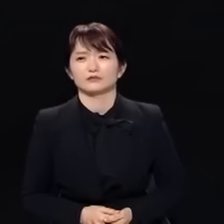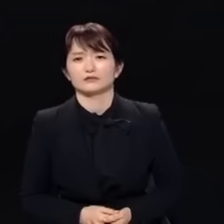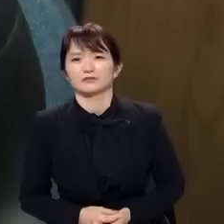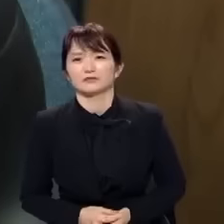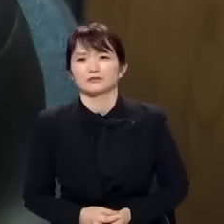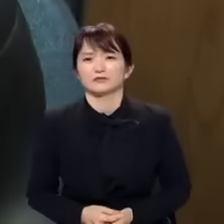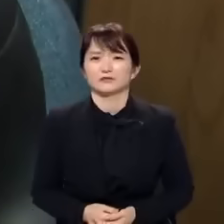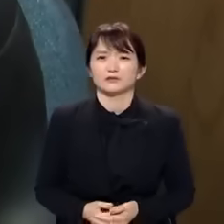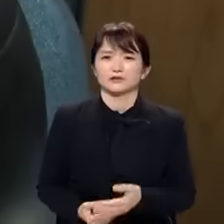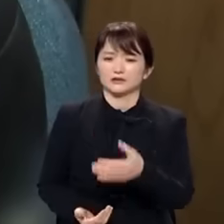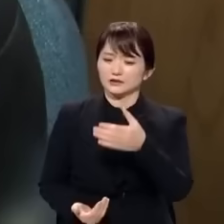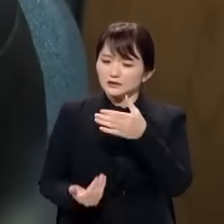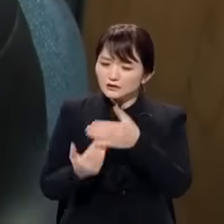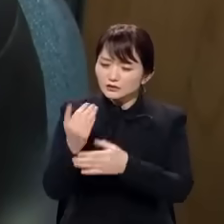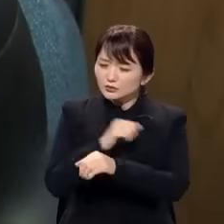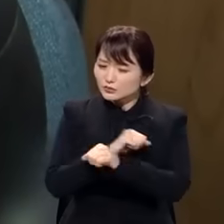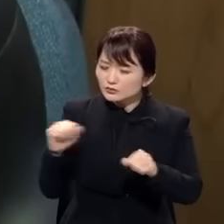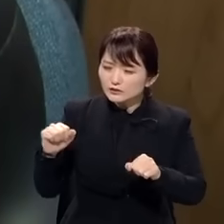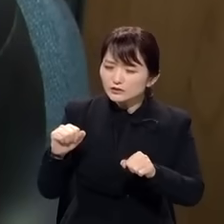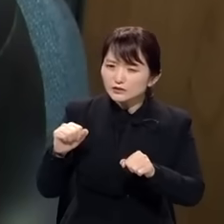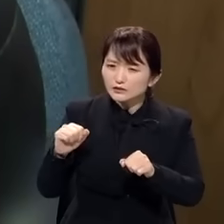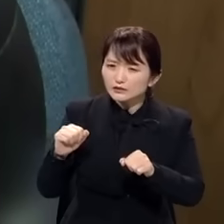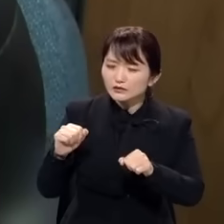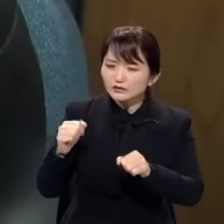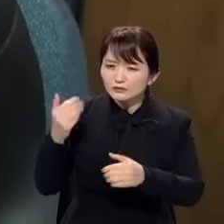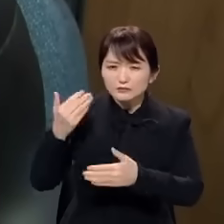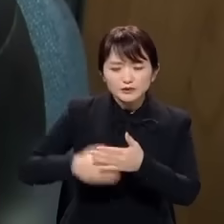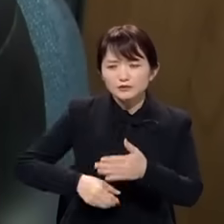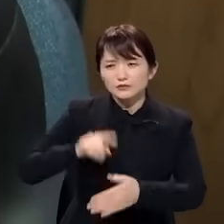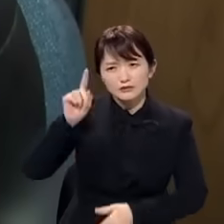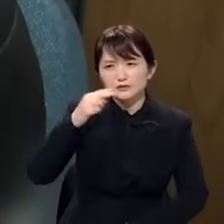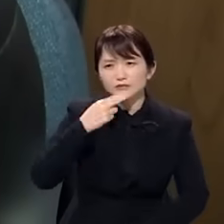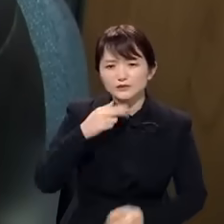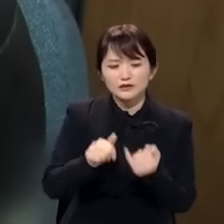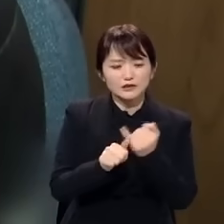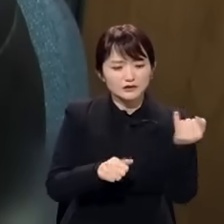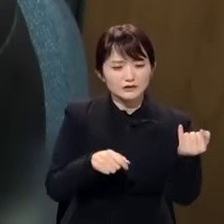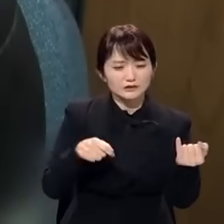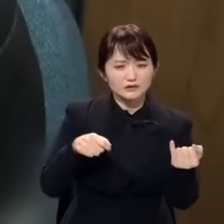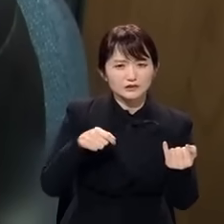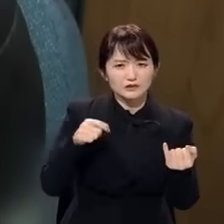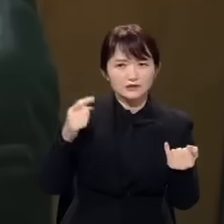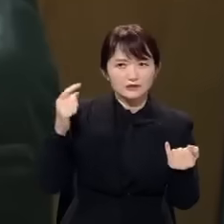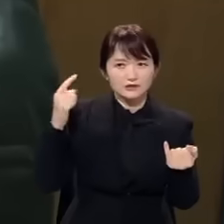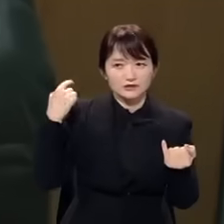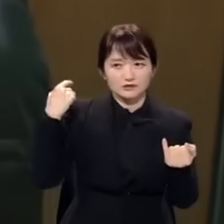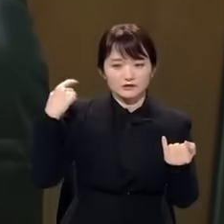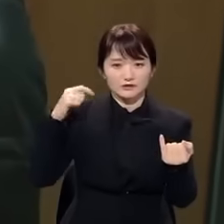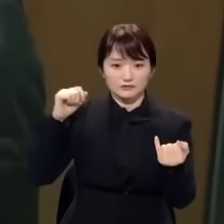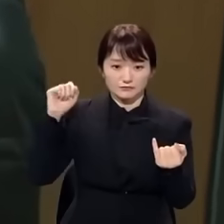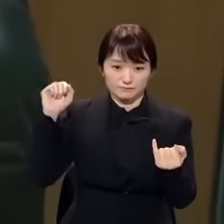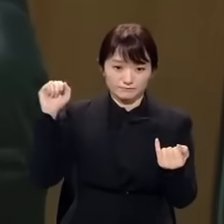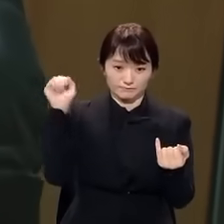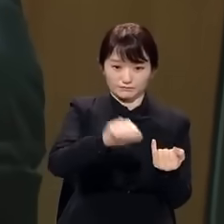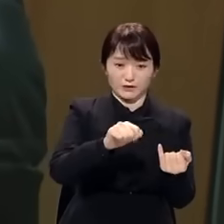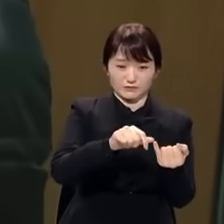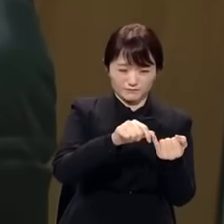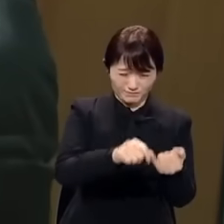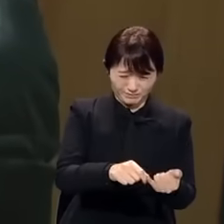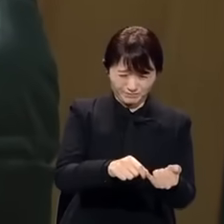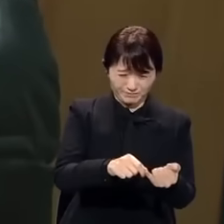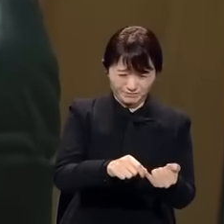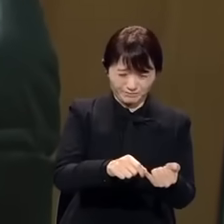만한 감형해 줄 만한 여지가 전혀 없는데도 불구하고 지금 아내를 살해한 방법도 그렇죠 뒤에서 공격해서 결국에는 살려 달라는데